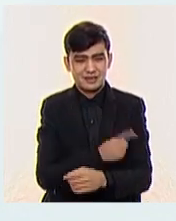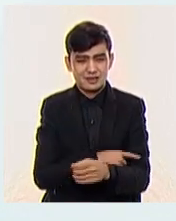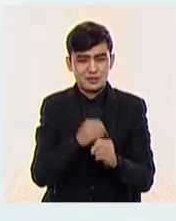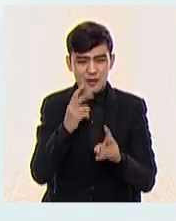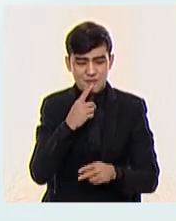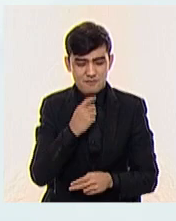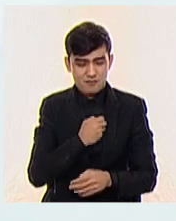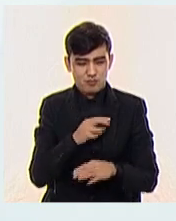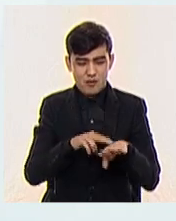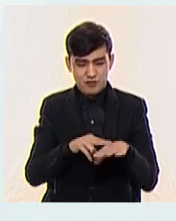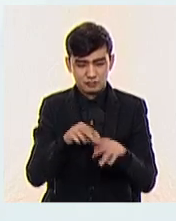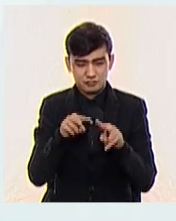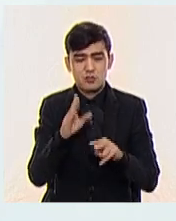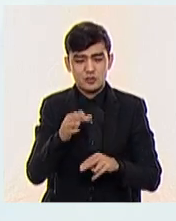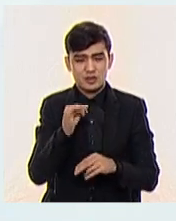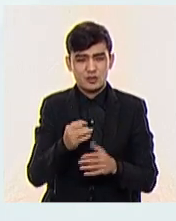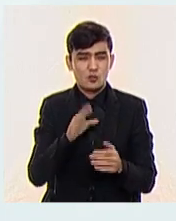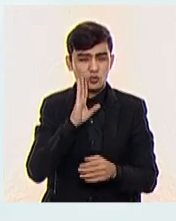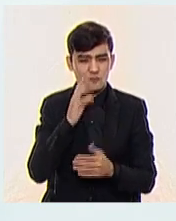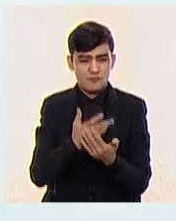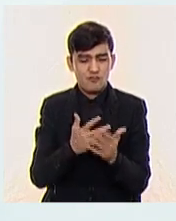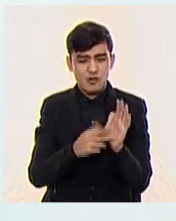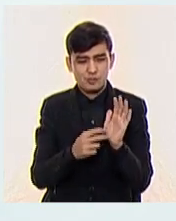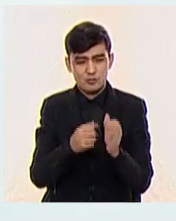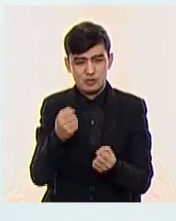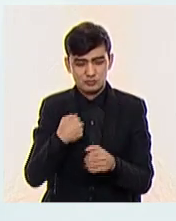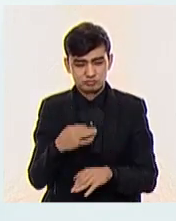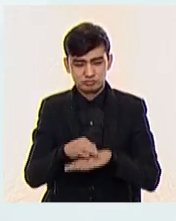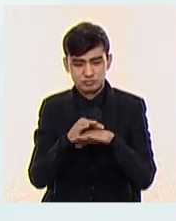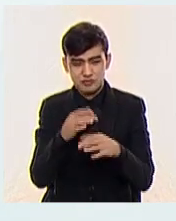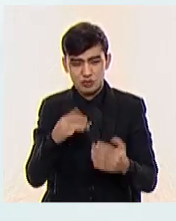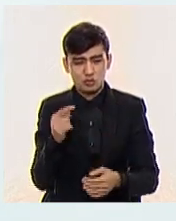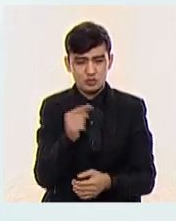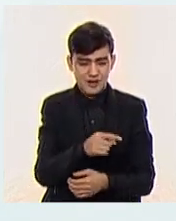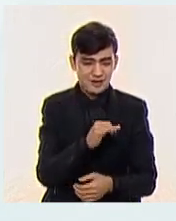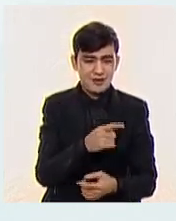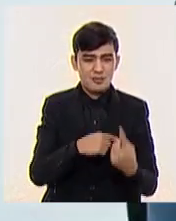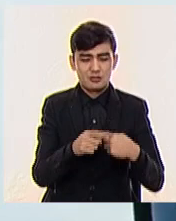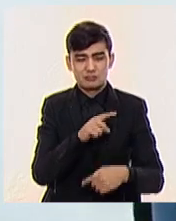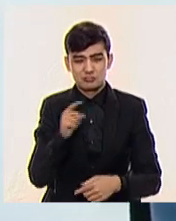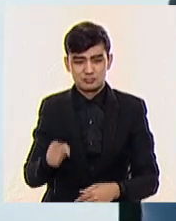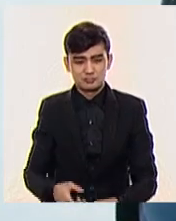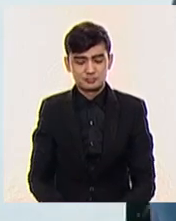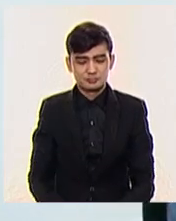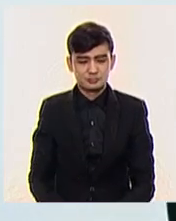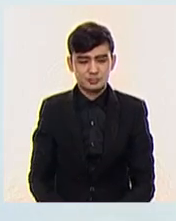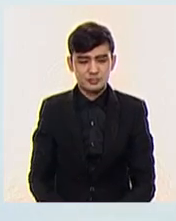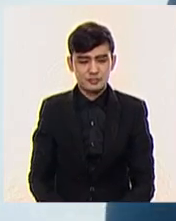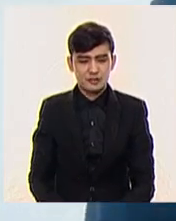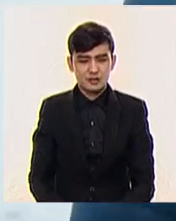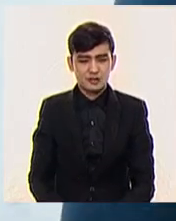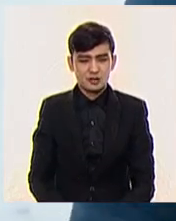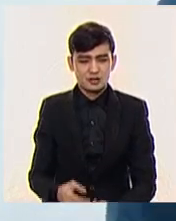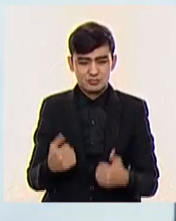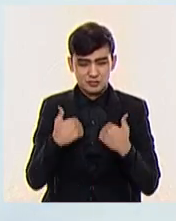патрульной полиции. С утра порядка 800 машин мы уже сопроводили. Это туда и обратно, получается, в две стороны. Постараемся